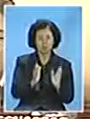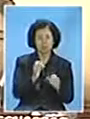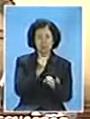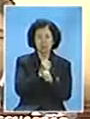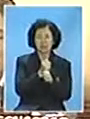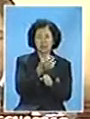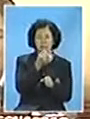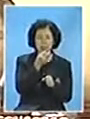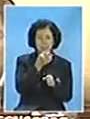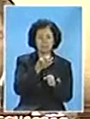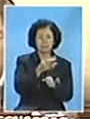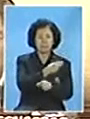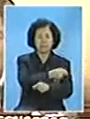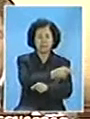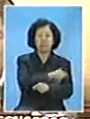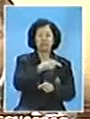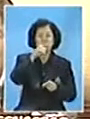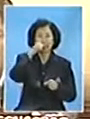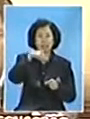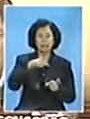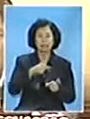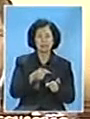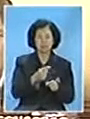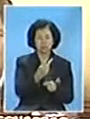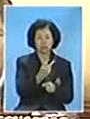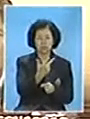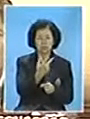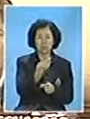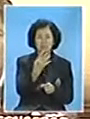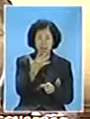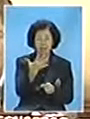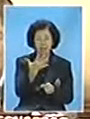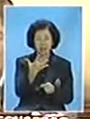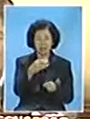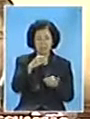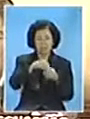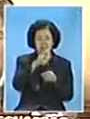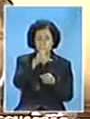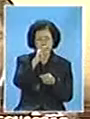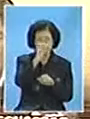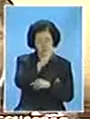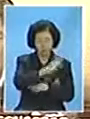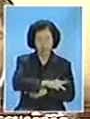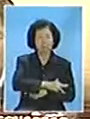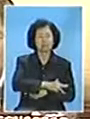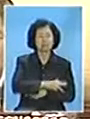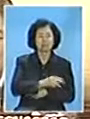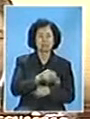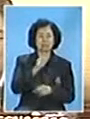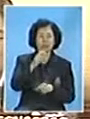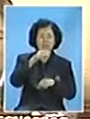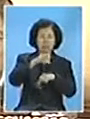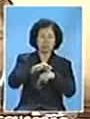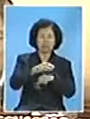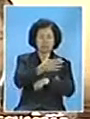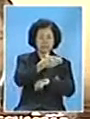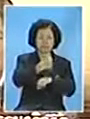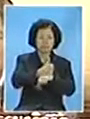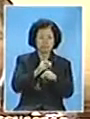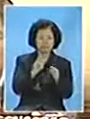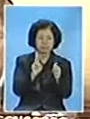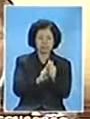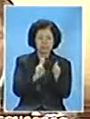รือแผนไทยประยุกต์นี่นะครับในจาก2 3 4 5เนี่ยภายใน30วันเพื่อดำรงตำแหน่งนายกอุปนายกนะครับคน